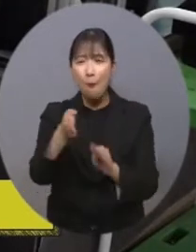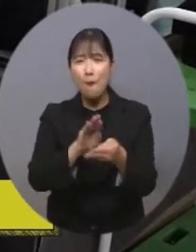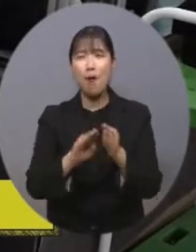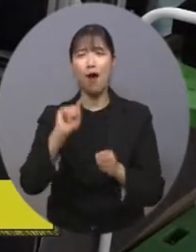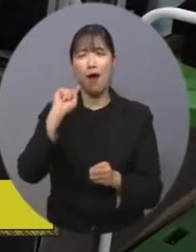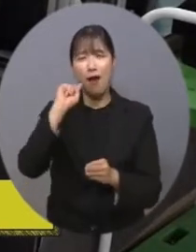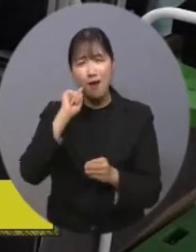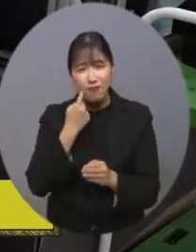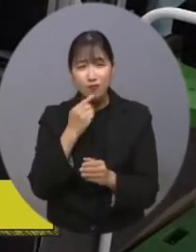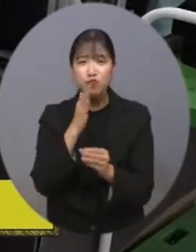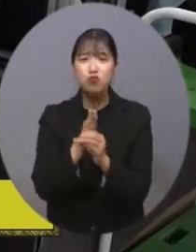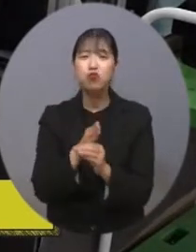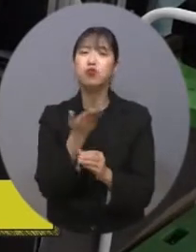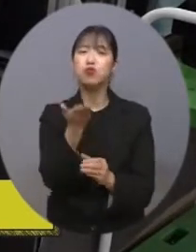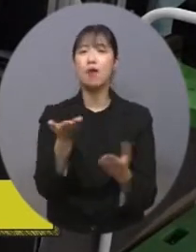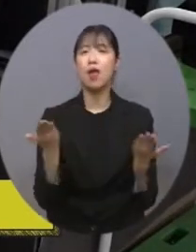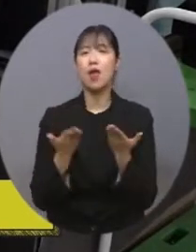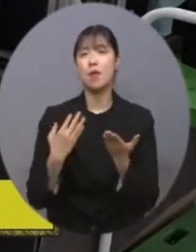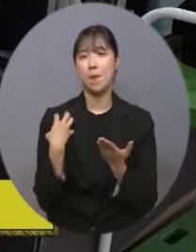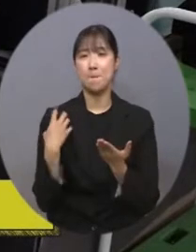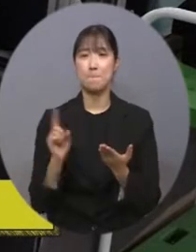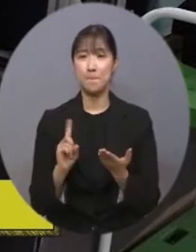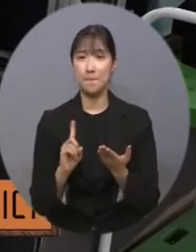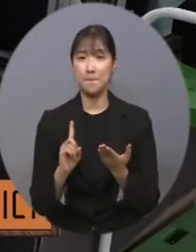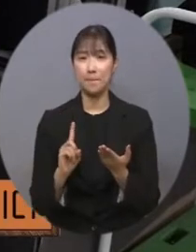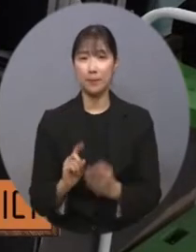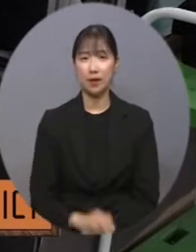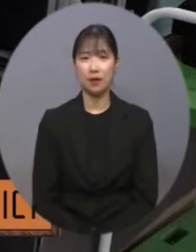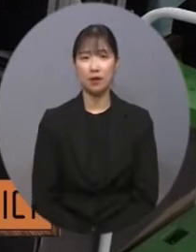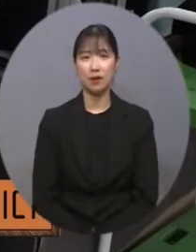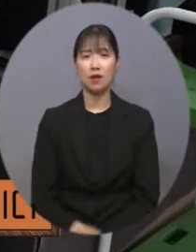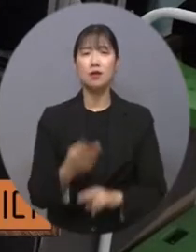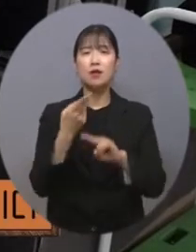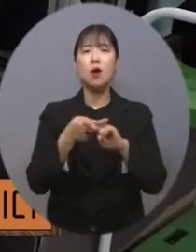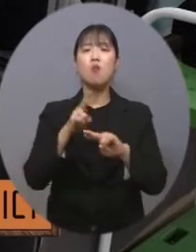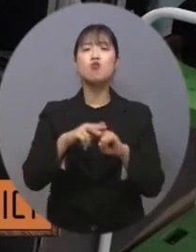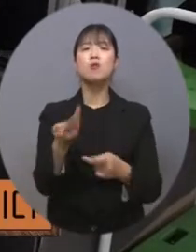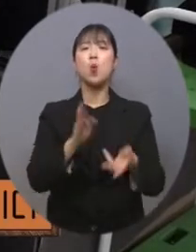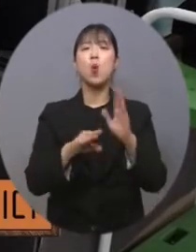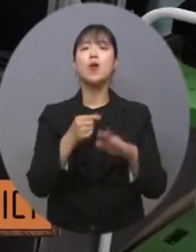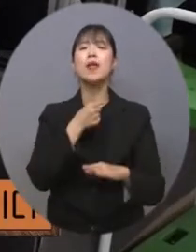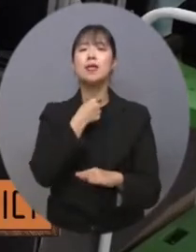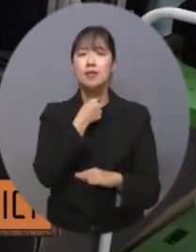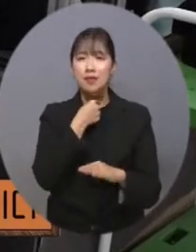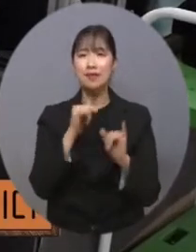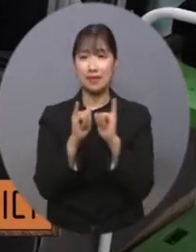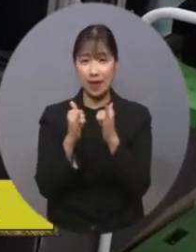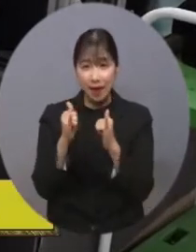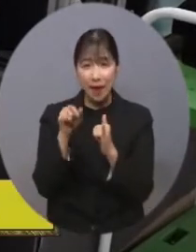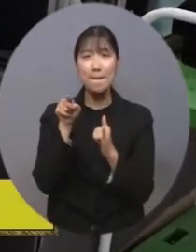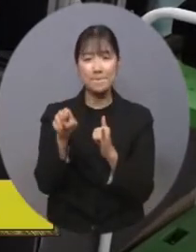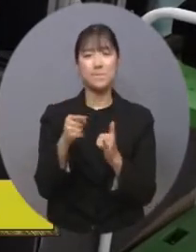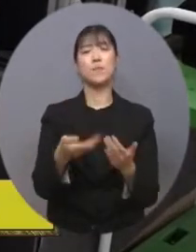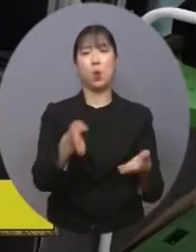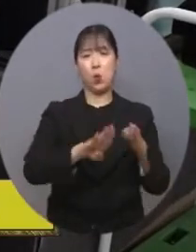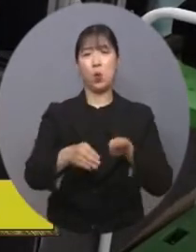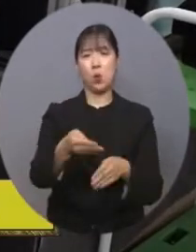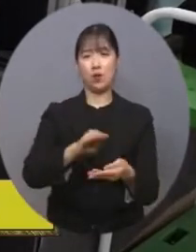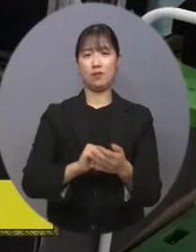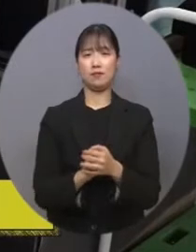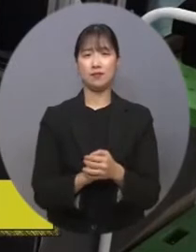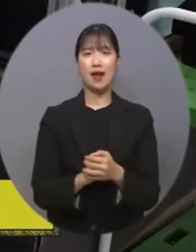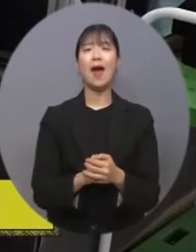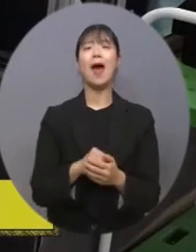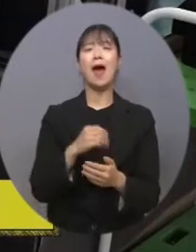하고 계세요. 지금 하시는 일이 어떻게 되세요? 선물 포장을 원하는 고객님에게 선물 포장해 드리고 있어요. 아, 저희 막 이렇게